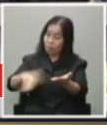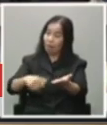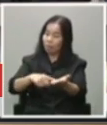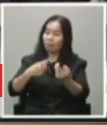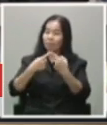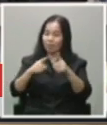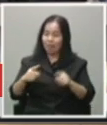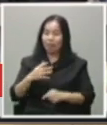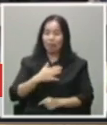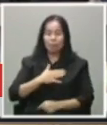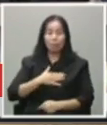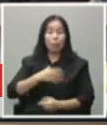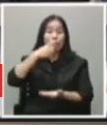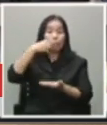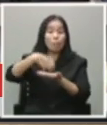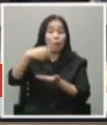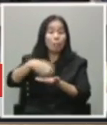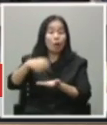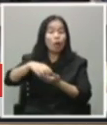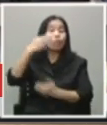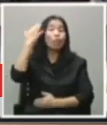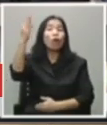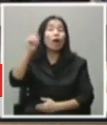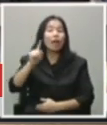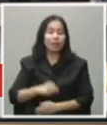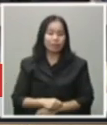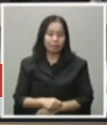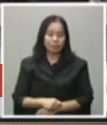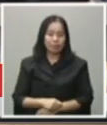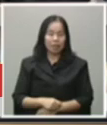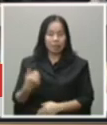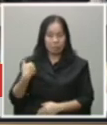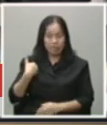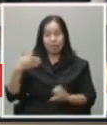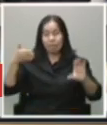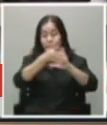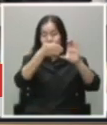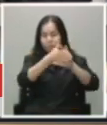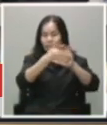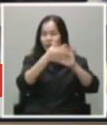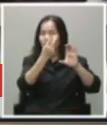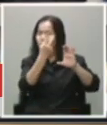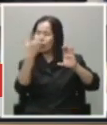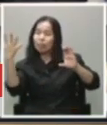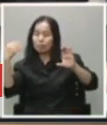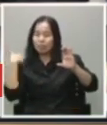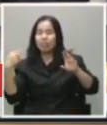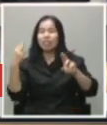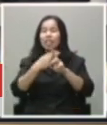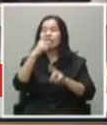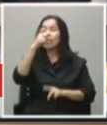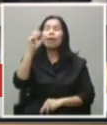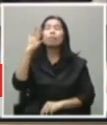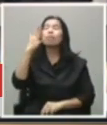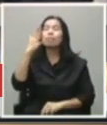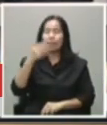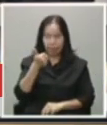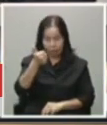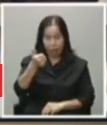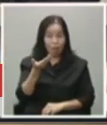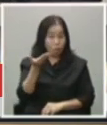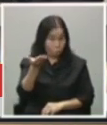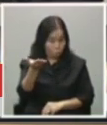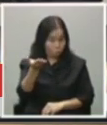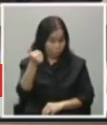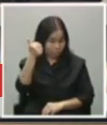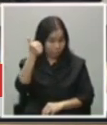ที่ผมจะต้องขอเรียนเป็นเบื้องต้นกับท่านประธานสไลด์ผมมี 3-4 แผ่นครับและไม่มีอะไรเสียหายอุจจาตตาครับขออนุญาต